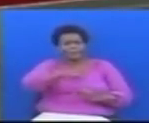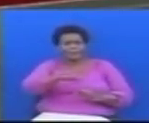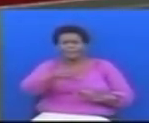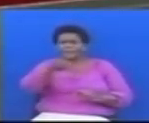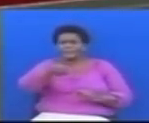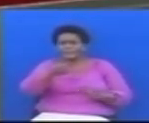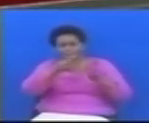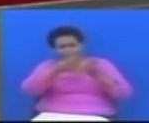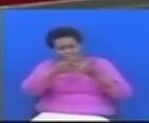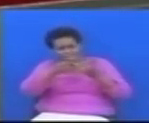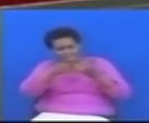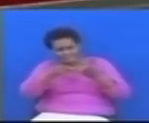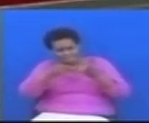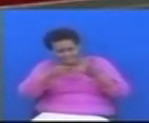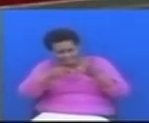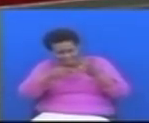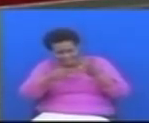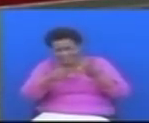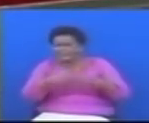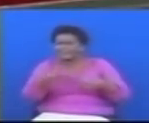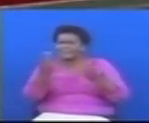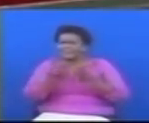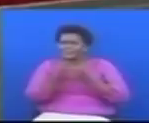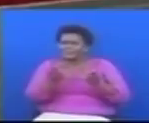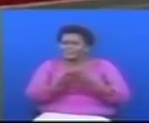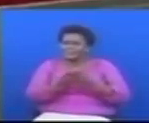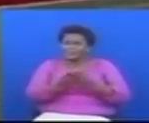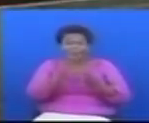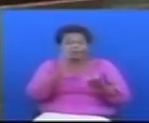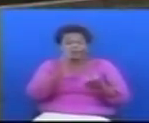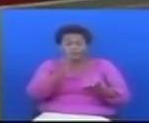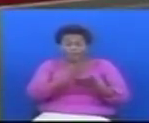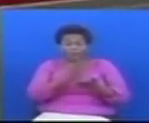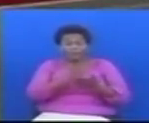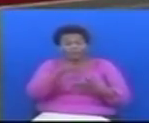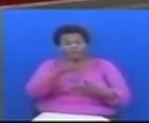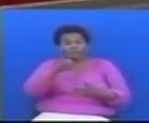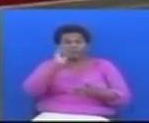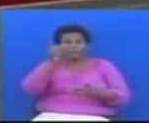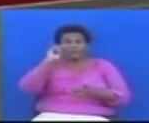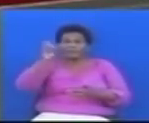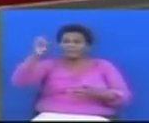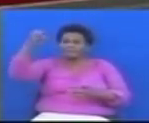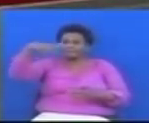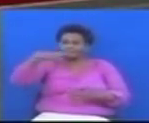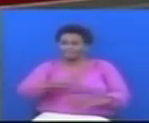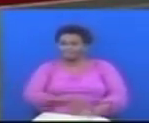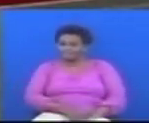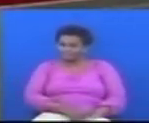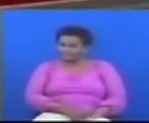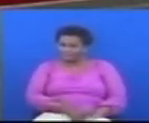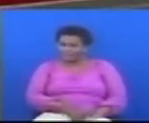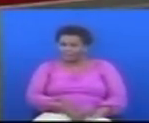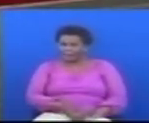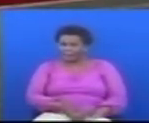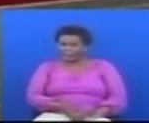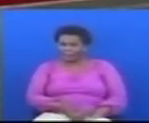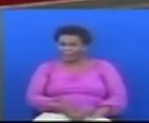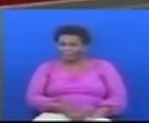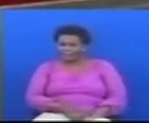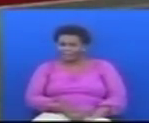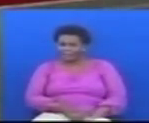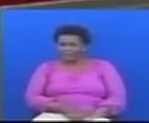ambavyo nimetaja katika swali langu la msingi, Ibaga, na tukawasha umeme. Lakini katika maswali yake mawili